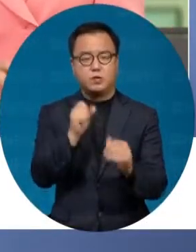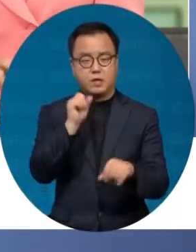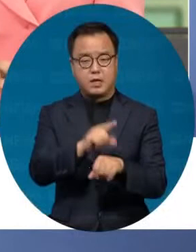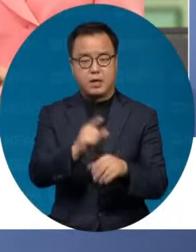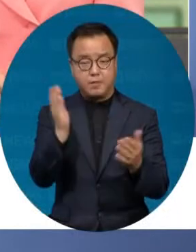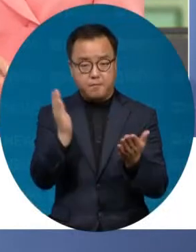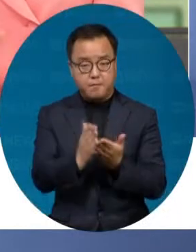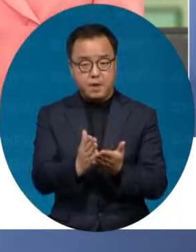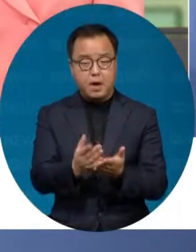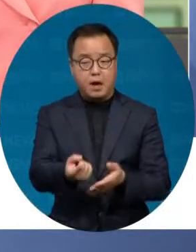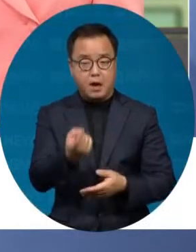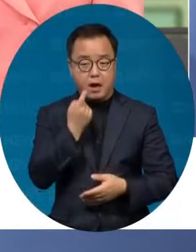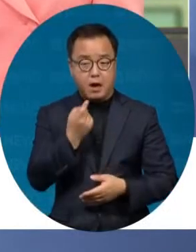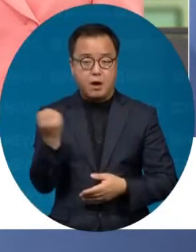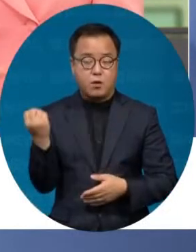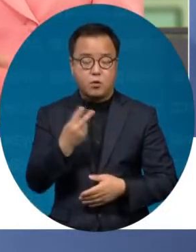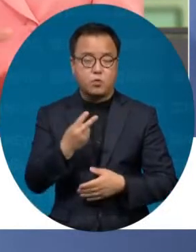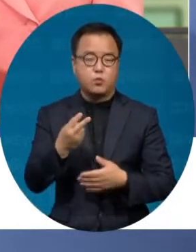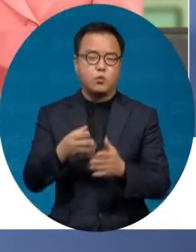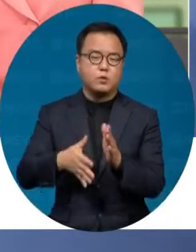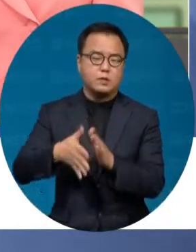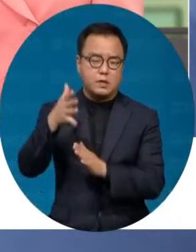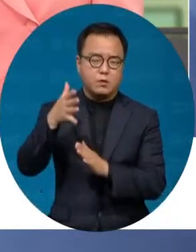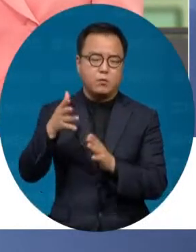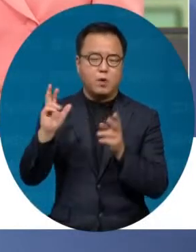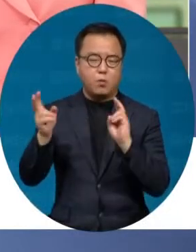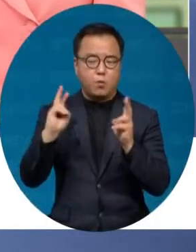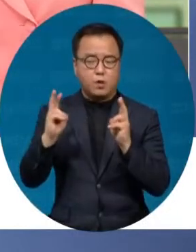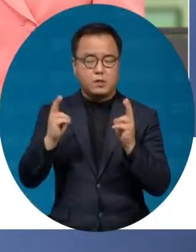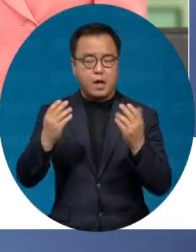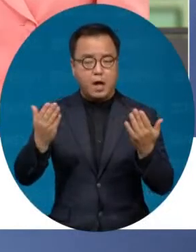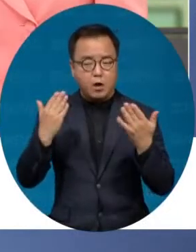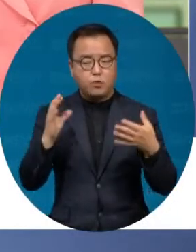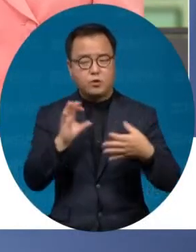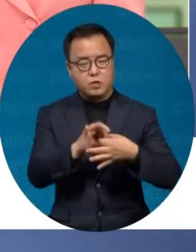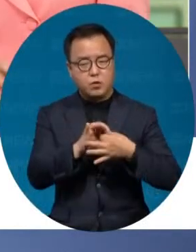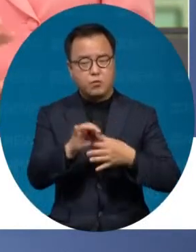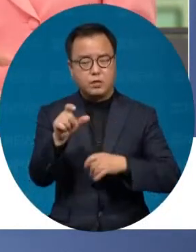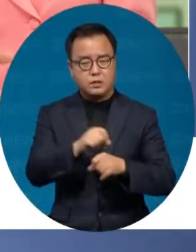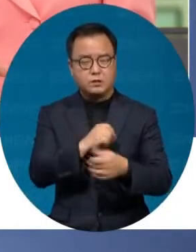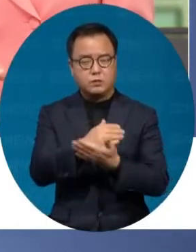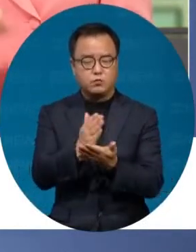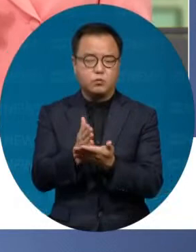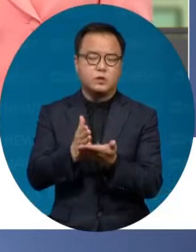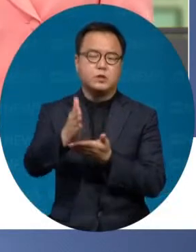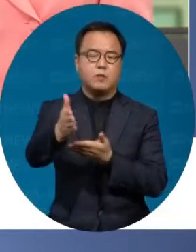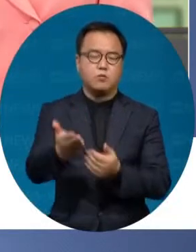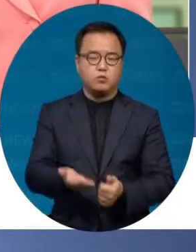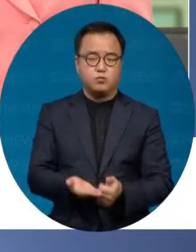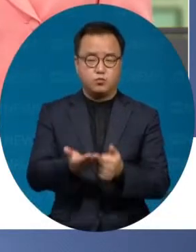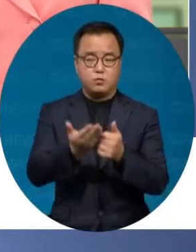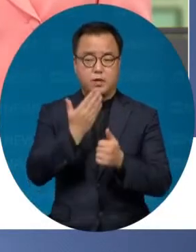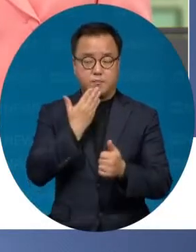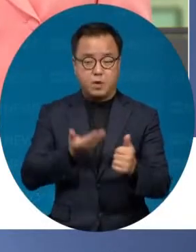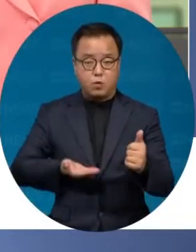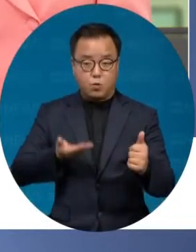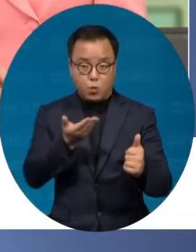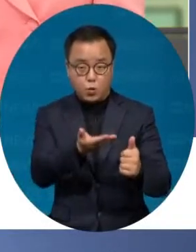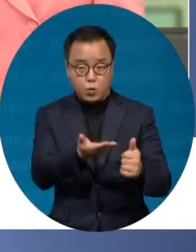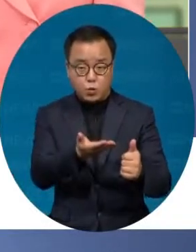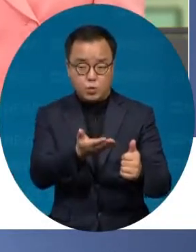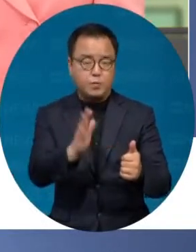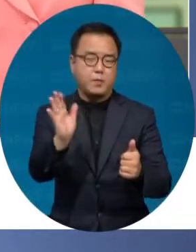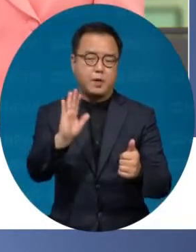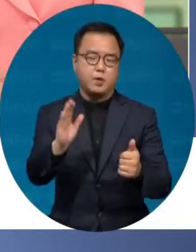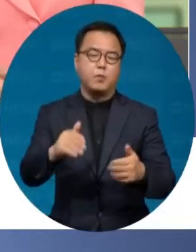또 기관이나 대학의 영계에서 특정분야의 전문가 양성도 가능합니다 수업도 공급 중심에서 수요 중심으로 아예